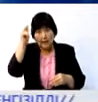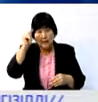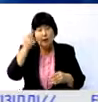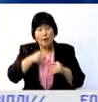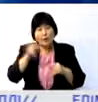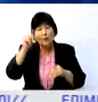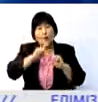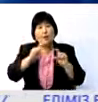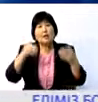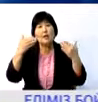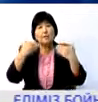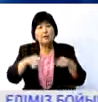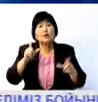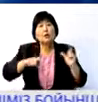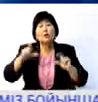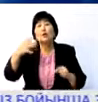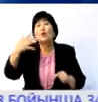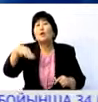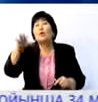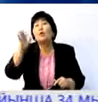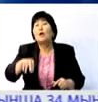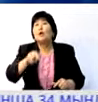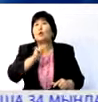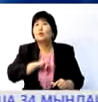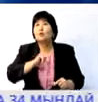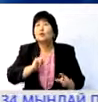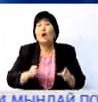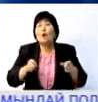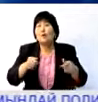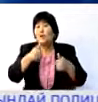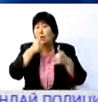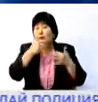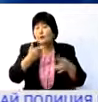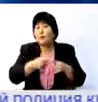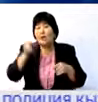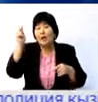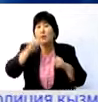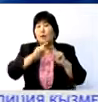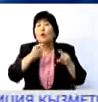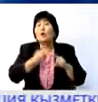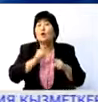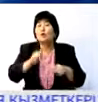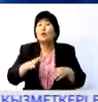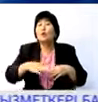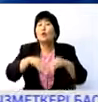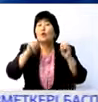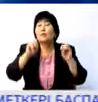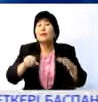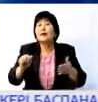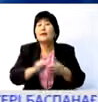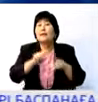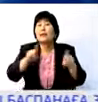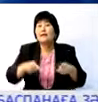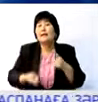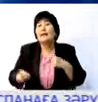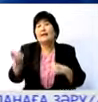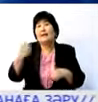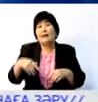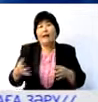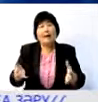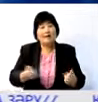оқу орнын бітірген студенттердің 50% жұмысқа орналаса алмаса, онда білім ошағындағы сол мамандықтың лицензиясы кері